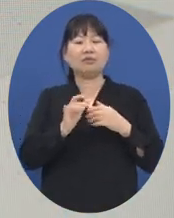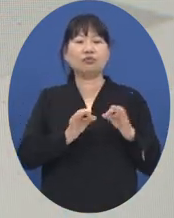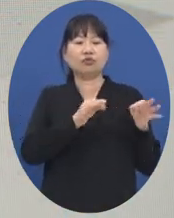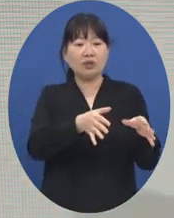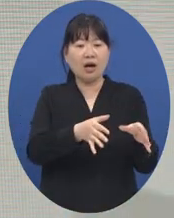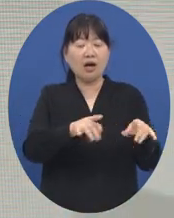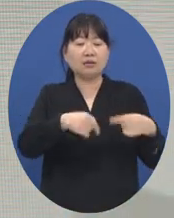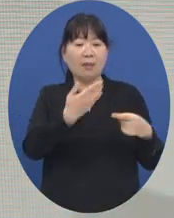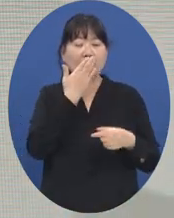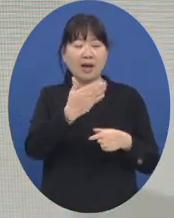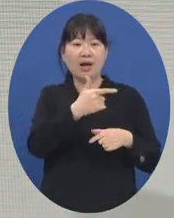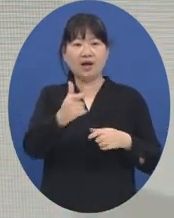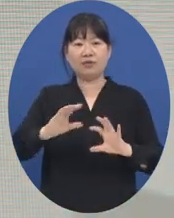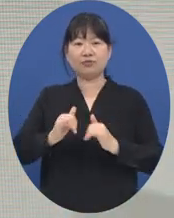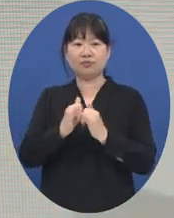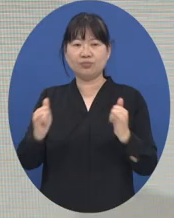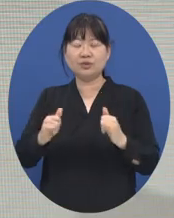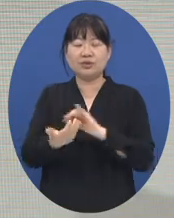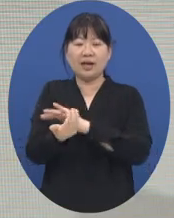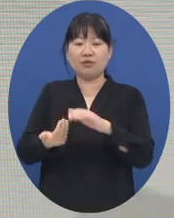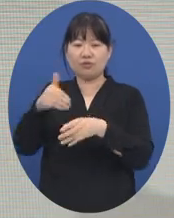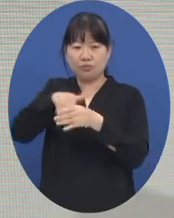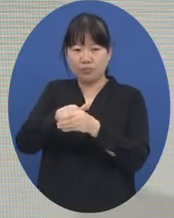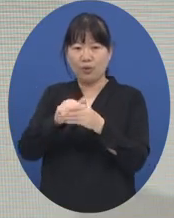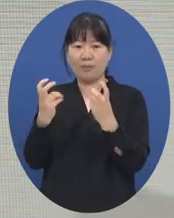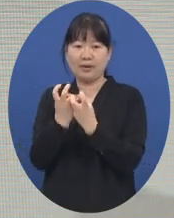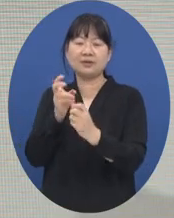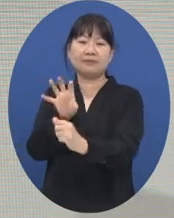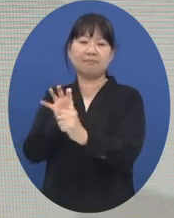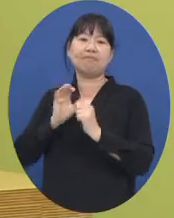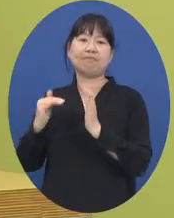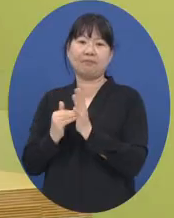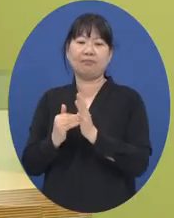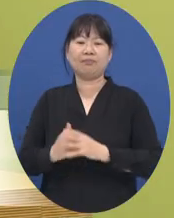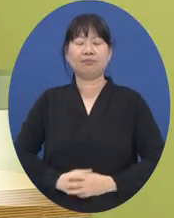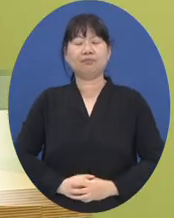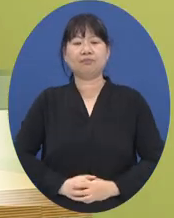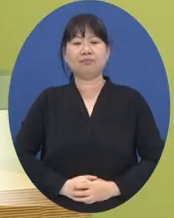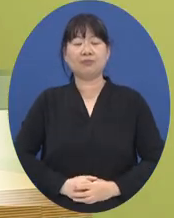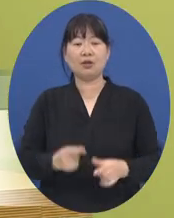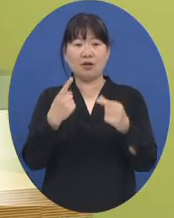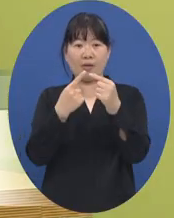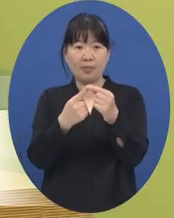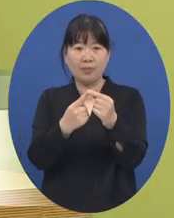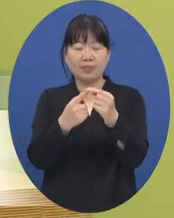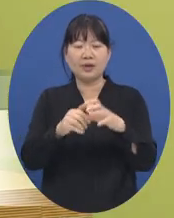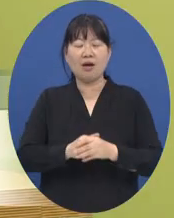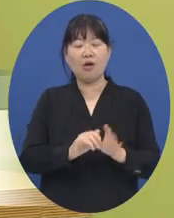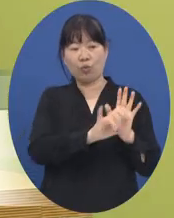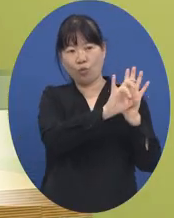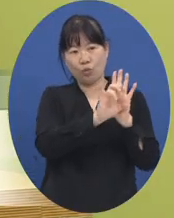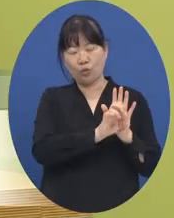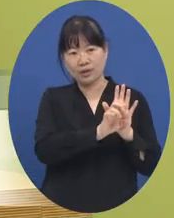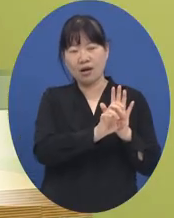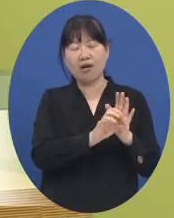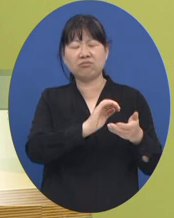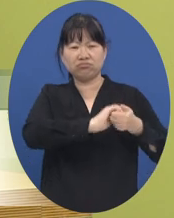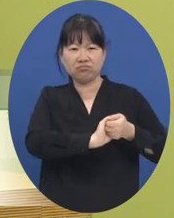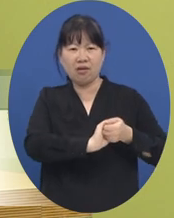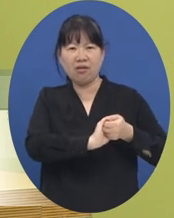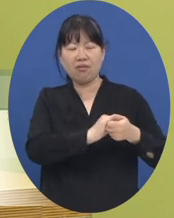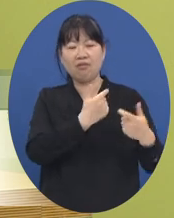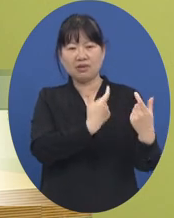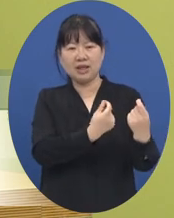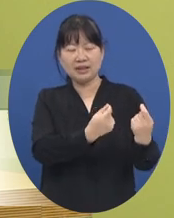수 있도록 대국민 사전 투표 방식도 접목했습니다. 일단 첫 번째는 이제 코로나라는 그